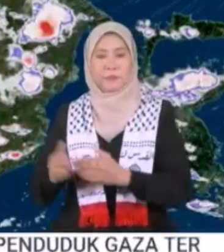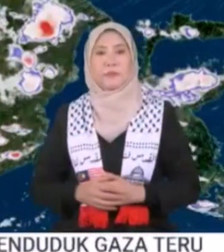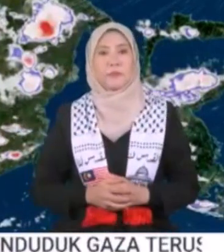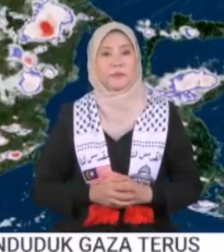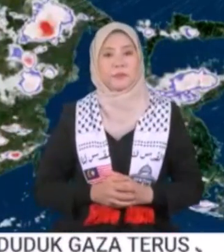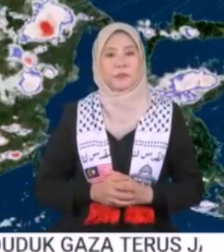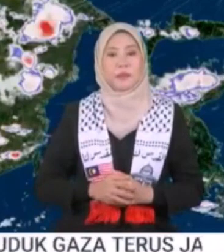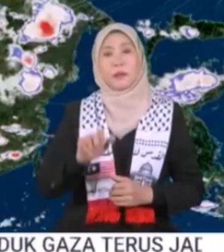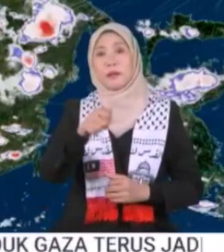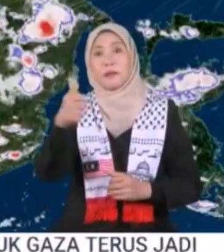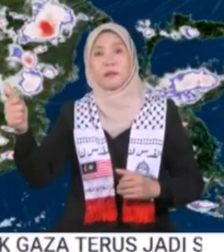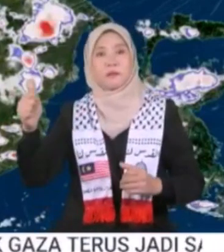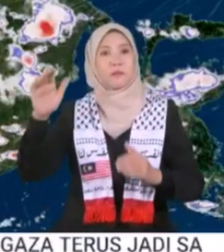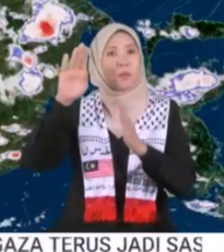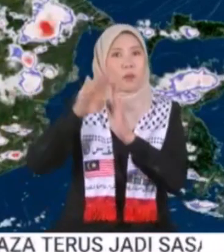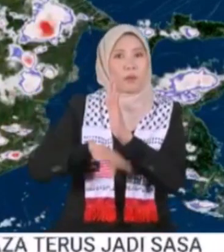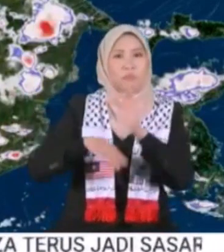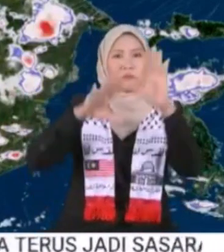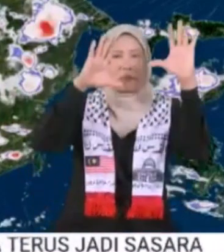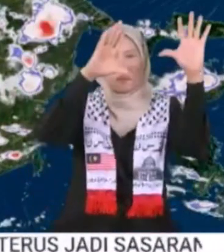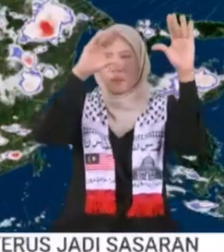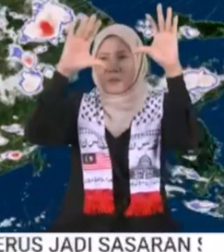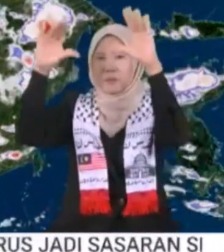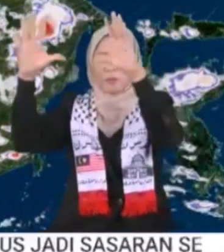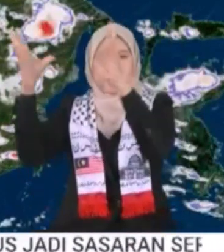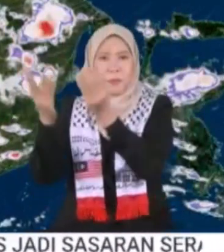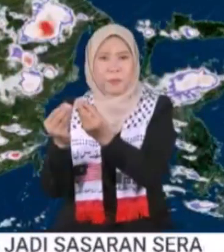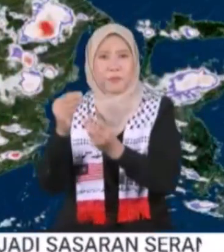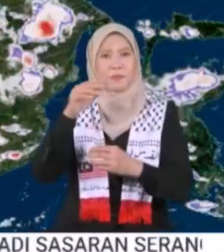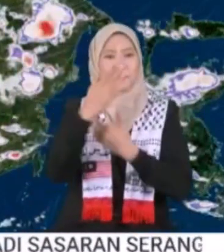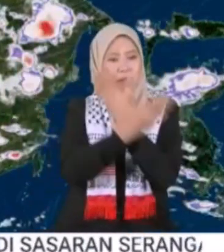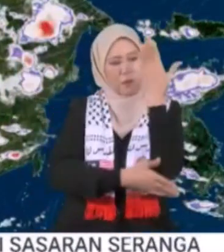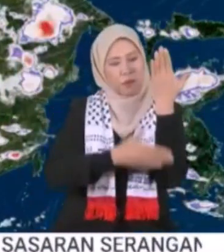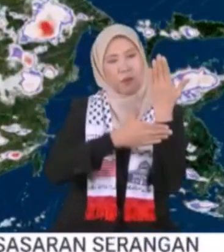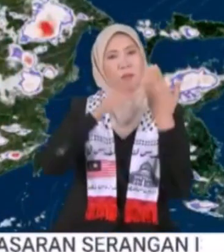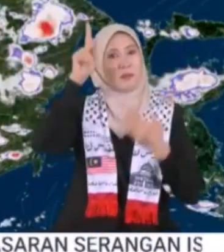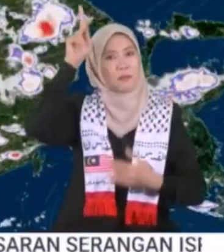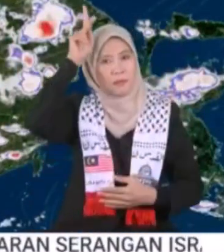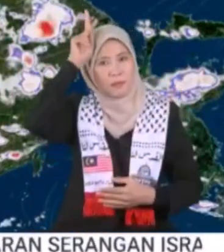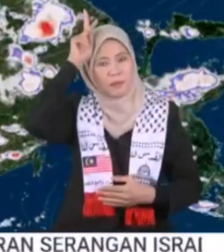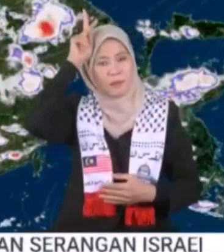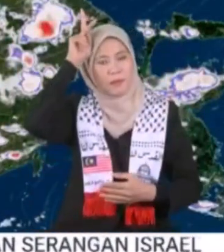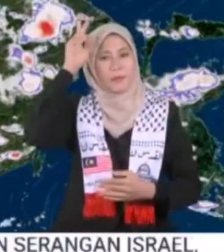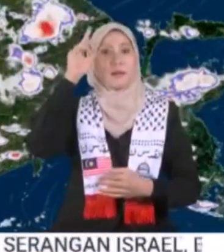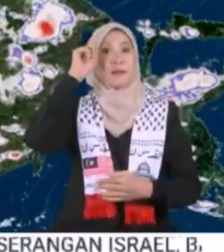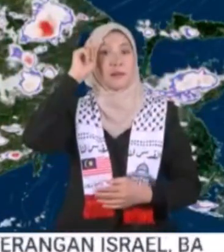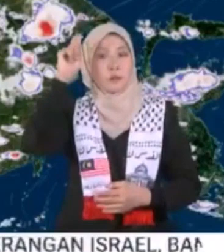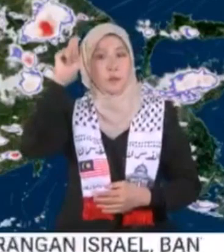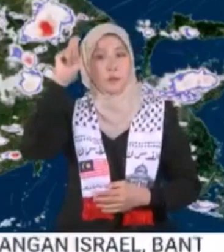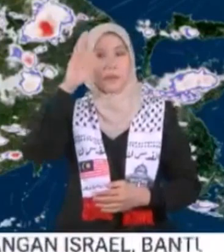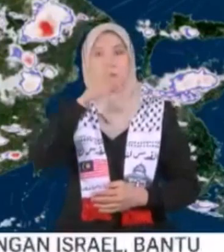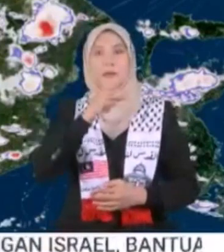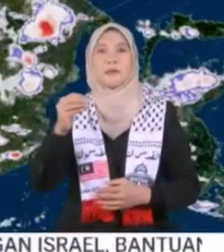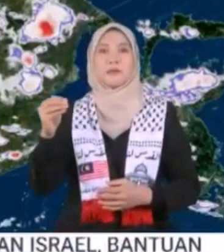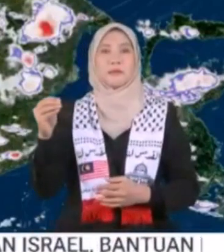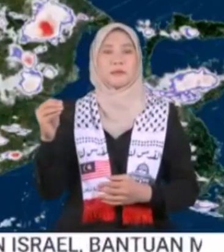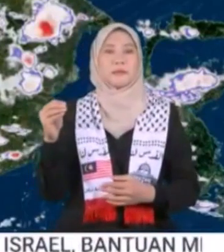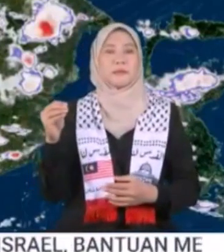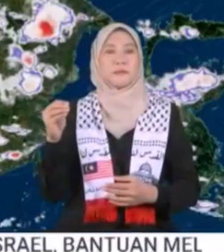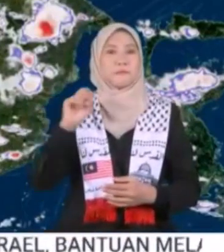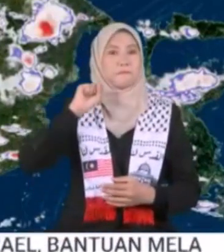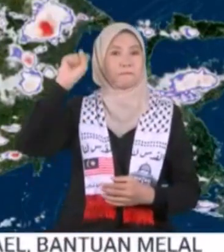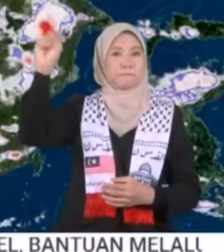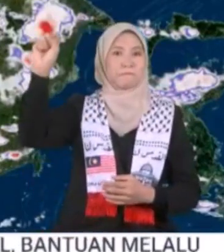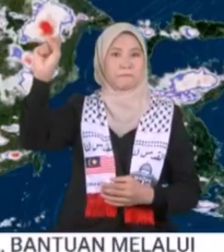keadaan kurangnya tertipuan awan terutamanya di utara semenanjung, di negeri Kelantan, kebanyakan kawasan di negeri Terengganu dan juga kebanyakan kawasan